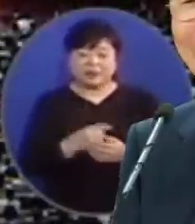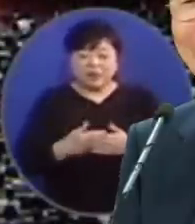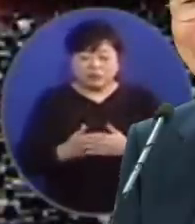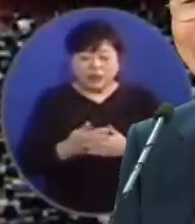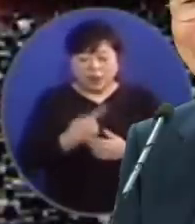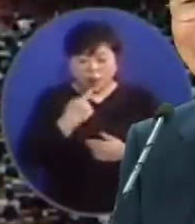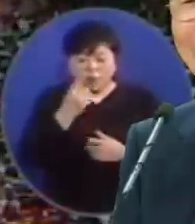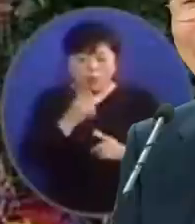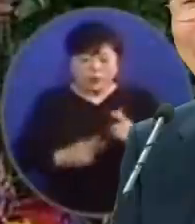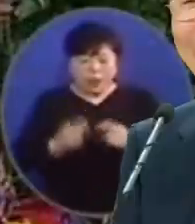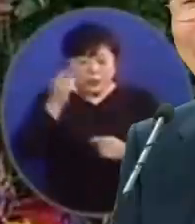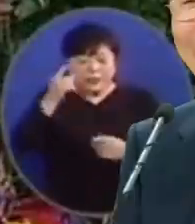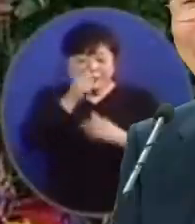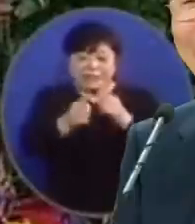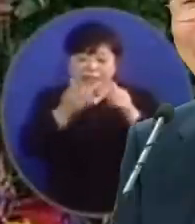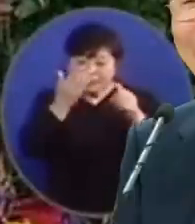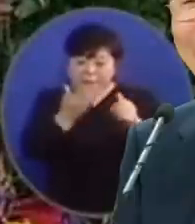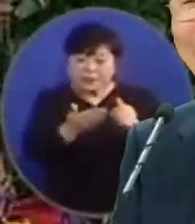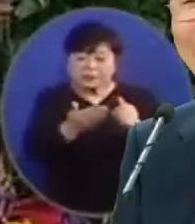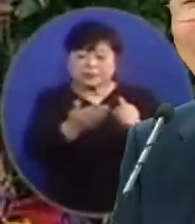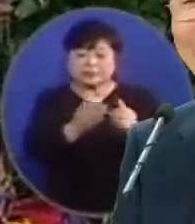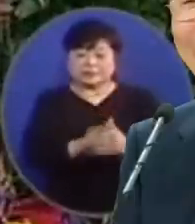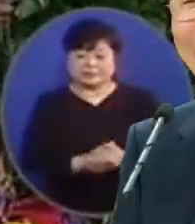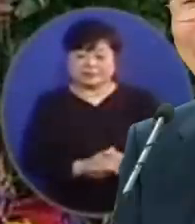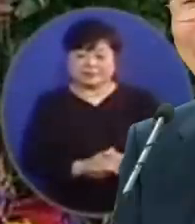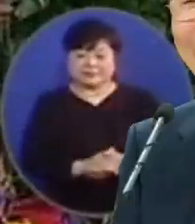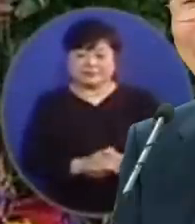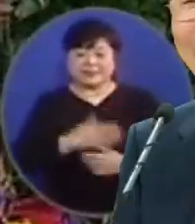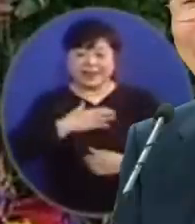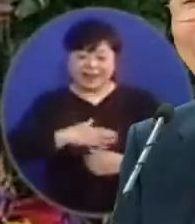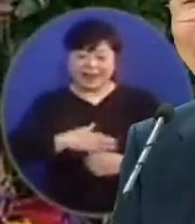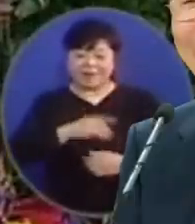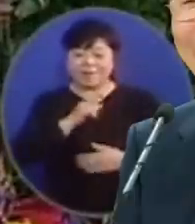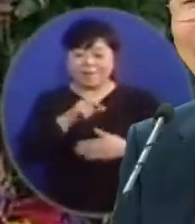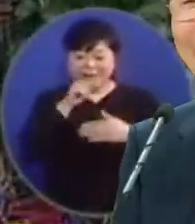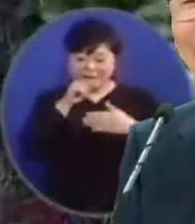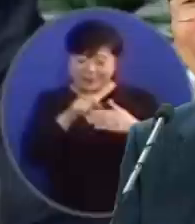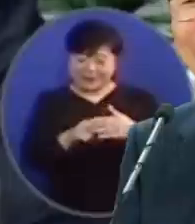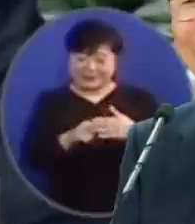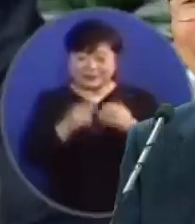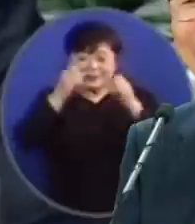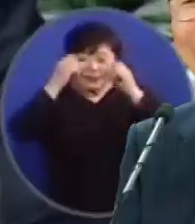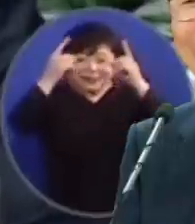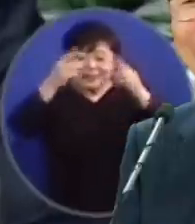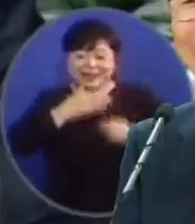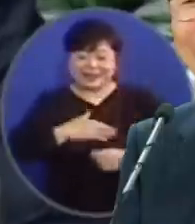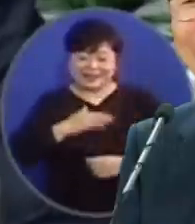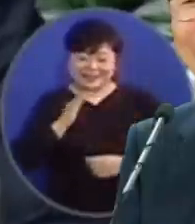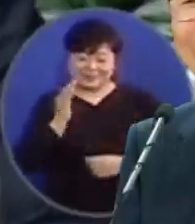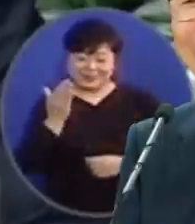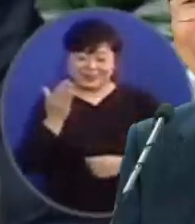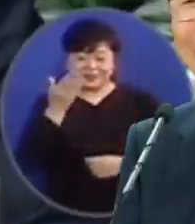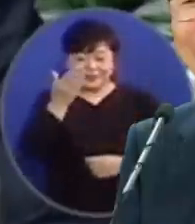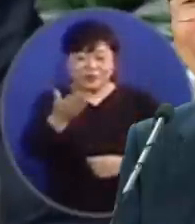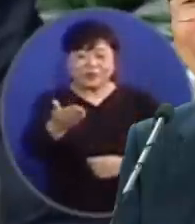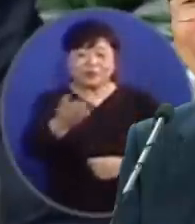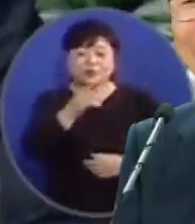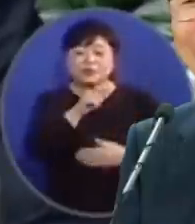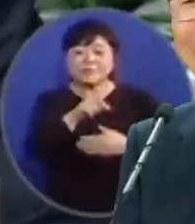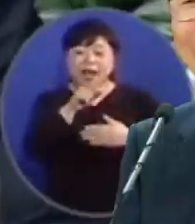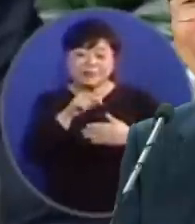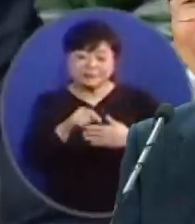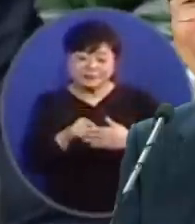불안과 공포보다 위대하신 하나님 되심을 우리가 마음속에 깨달아야 되는 것입니다. 여러분, 우리